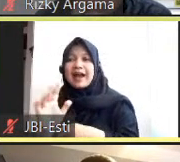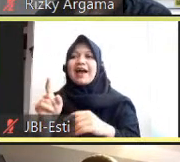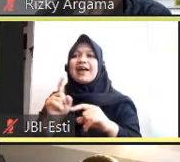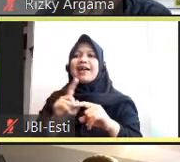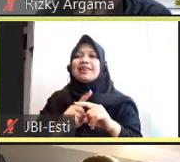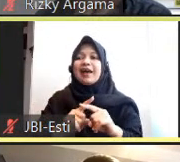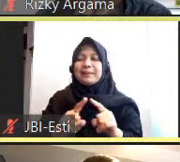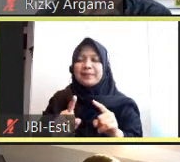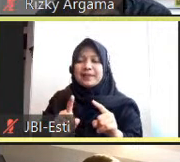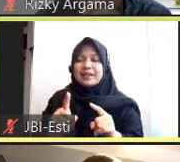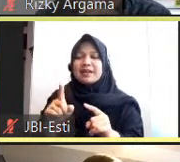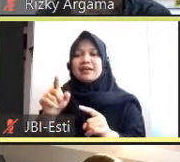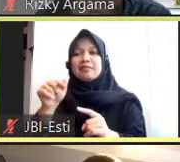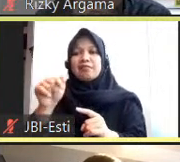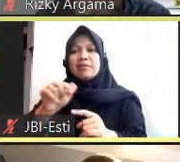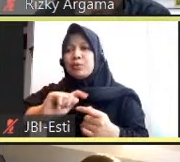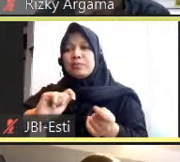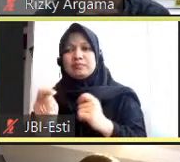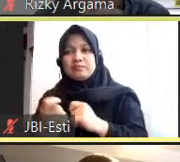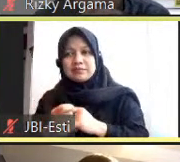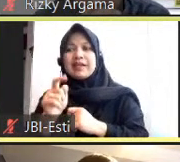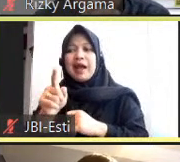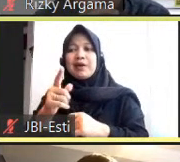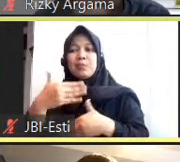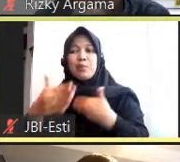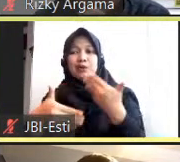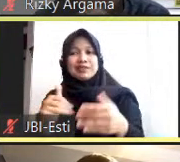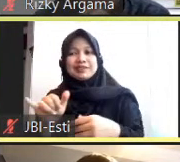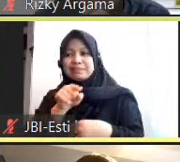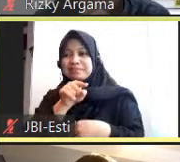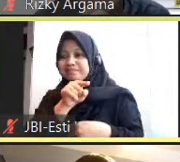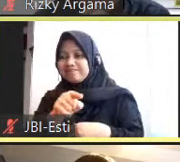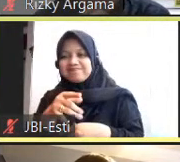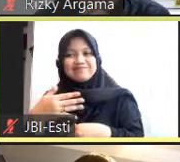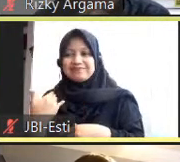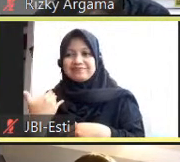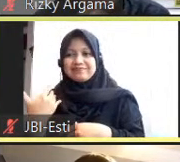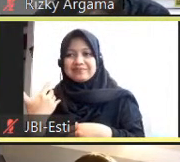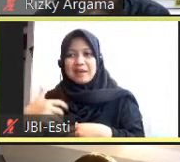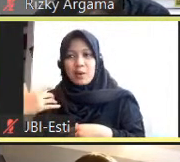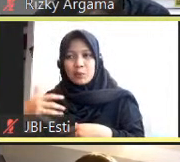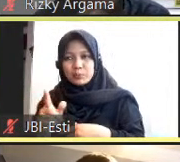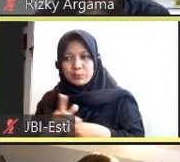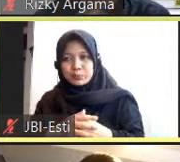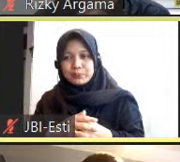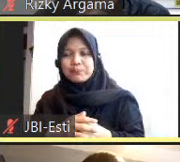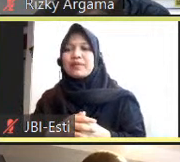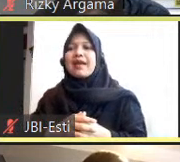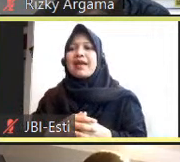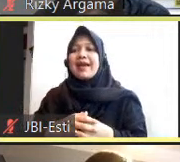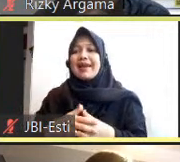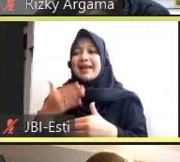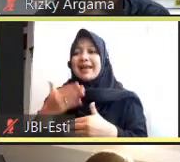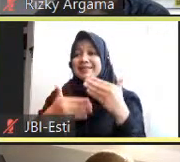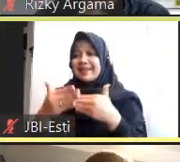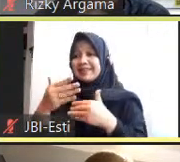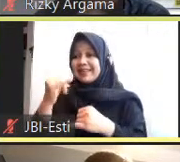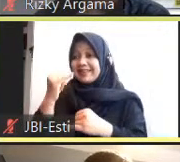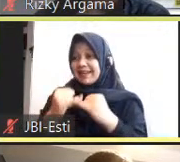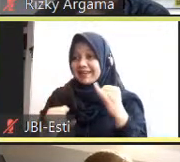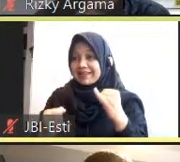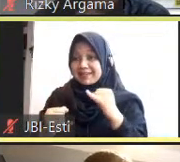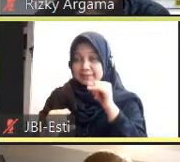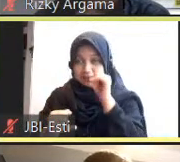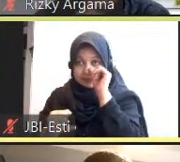proses legislasi yang seperti ini berulang. Slide saya yang terakhir, silakan